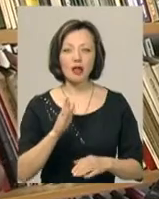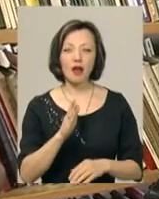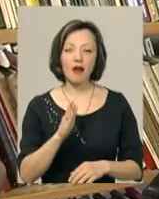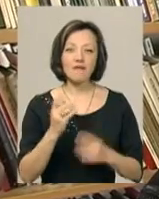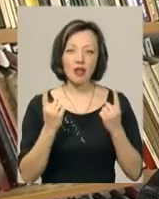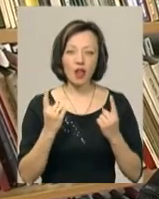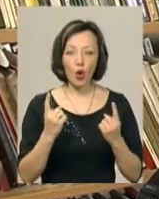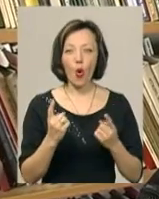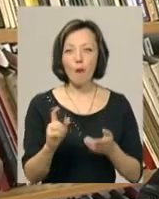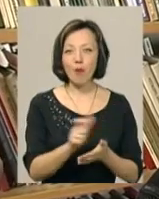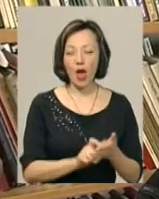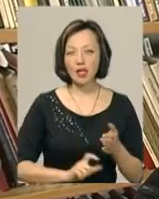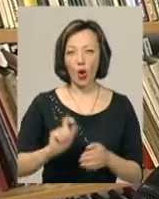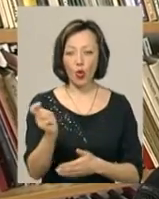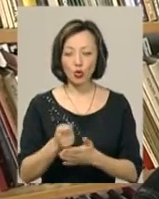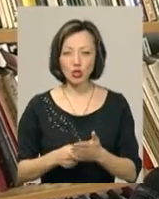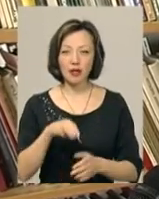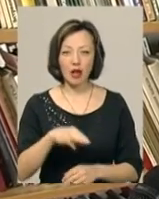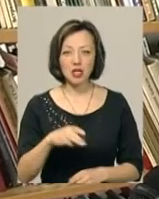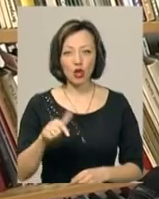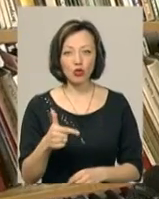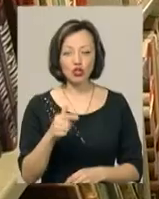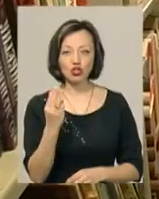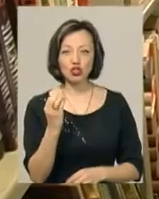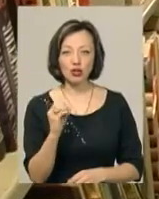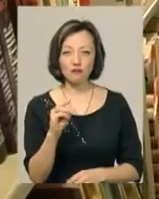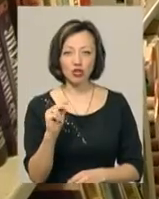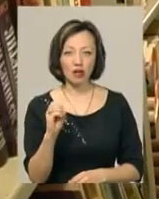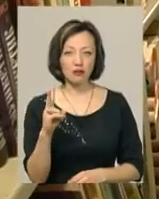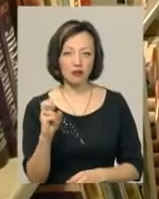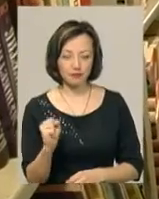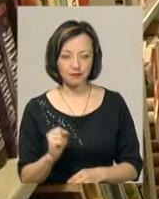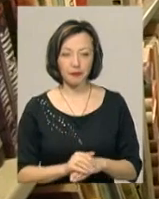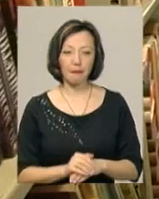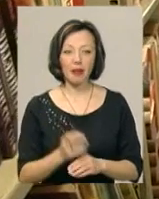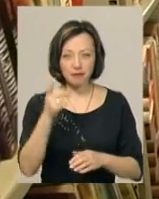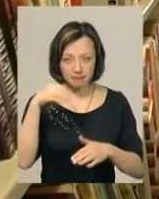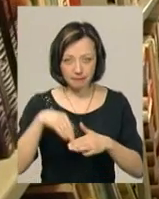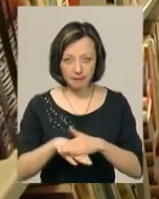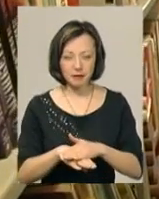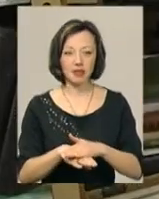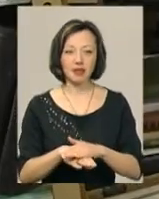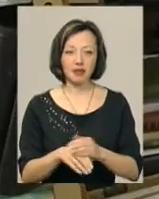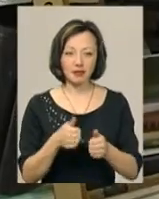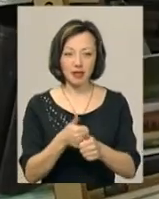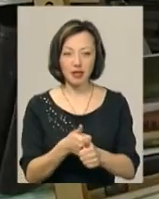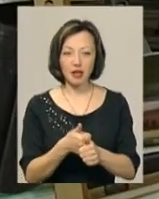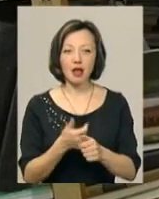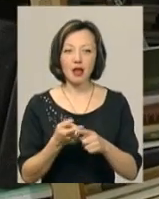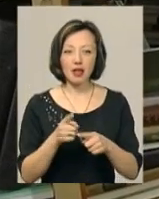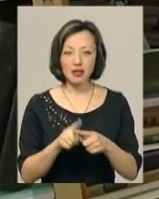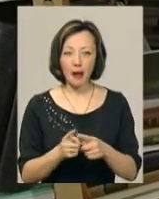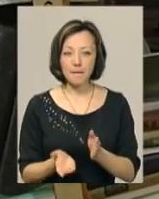поета і художника Тараса Григоровича Шевченка. За пані Валентиною ми спускаємося у фондосховище. Підйомник, яким